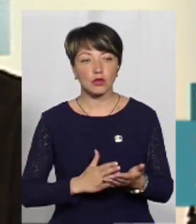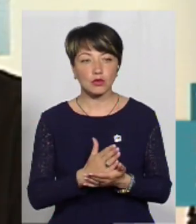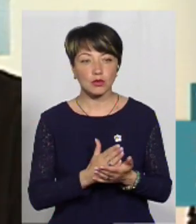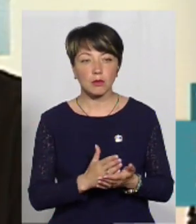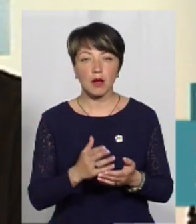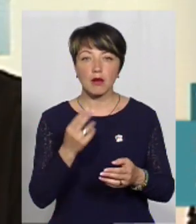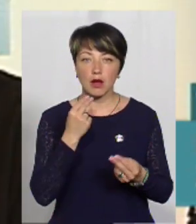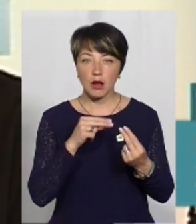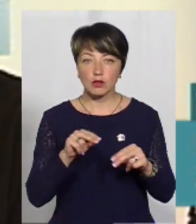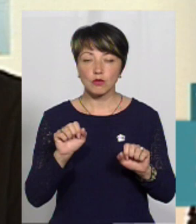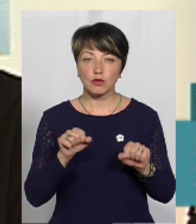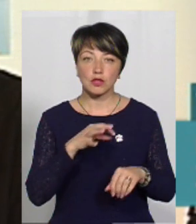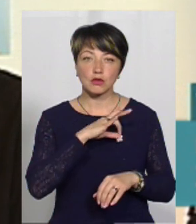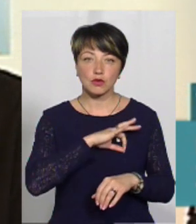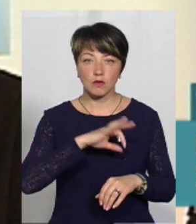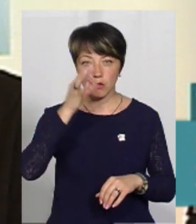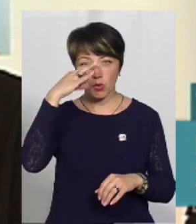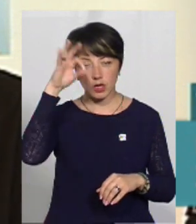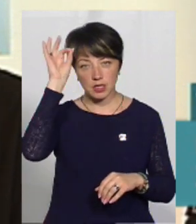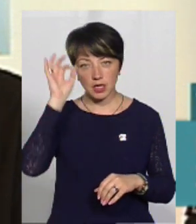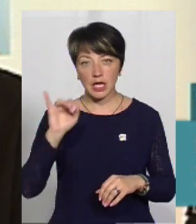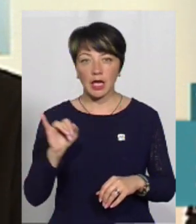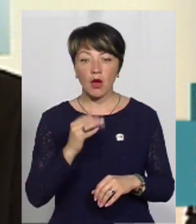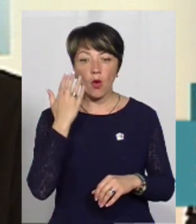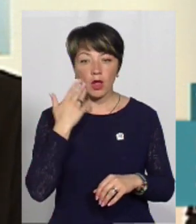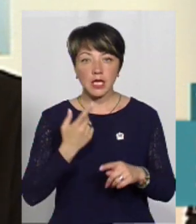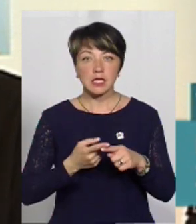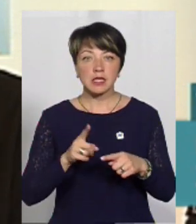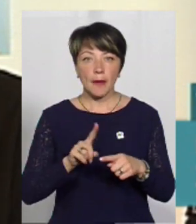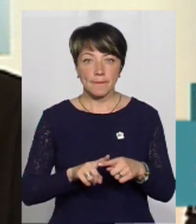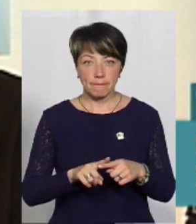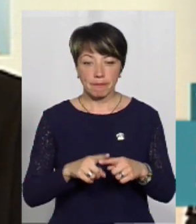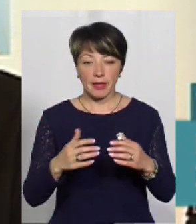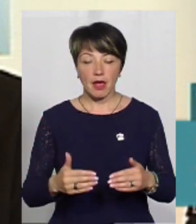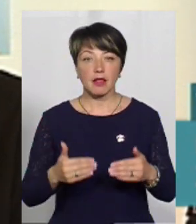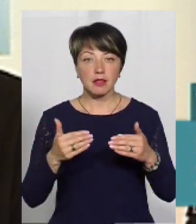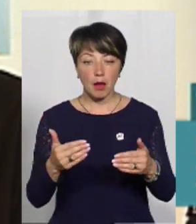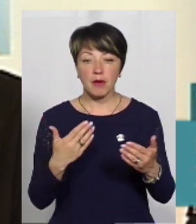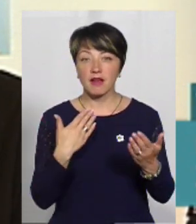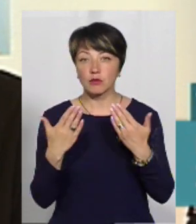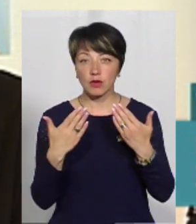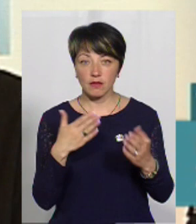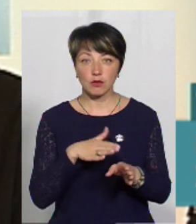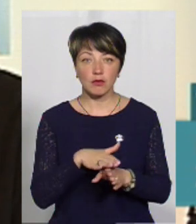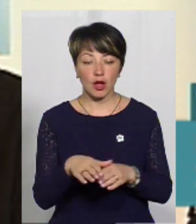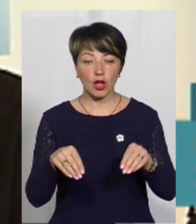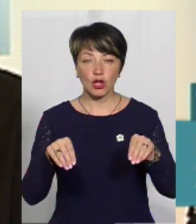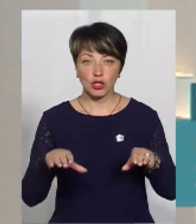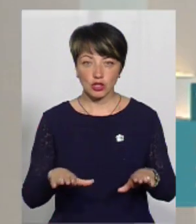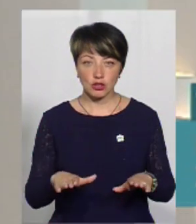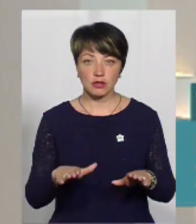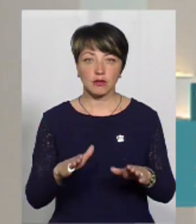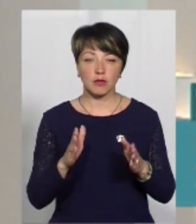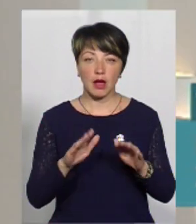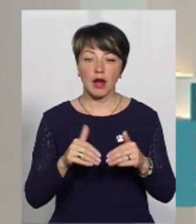він міг би краще бути застосований як поліцейський. І коли це там інтерв'ювання відбувається, а їхнє рішення носить для